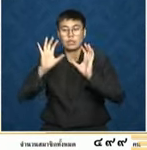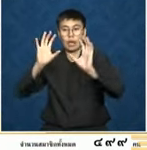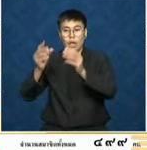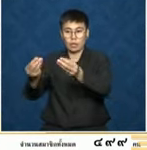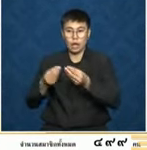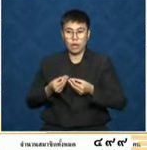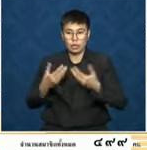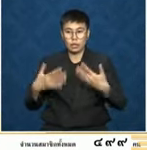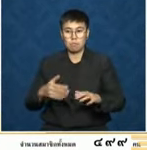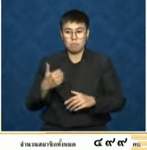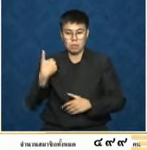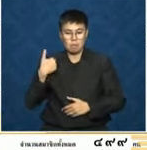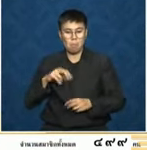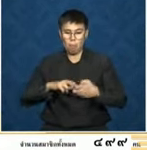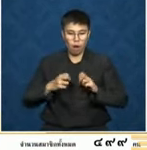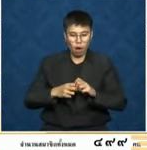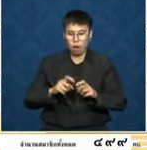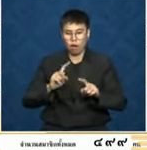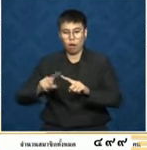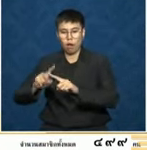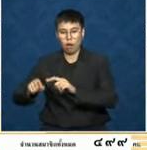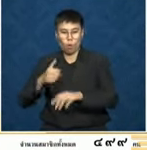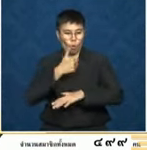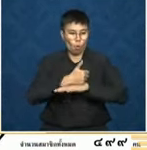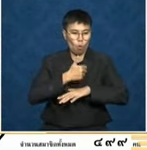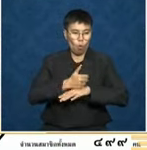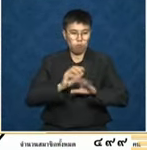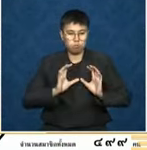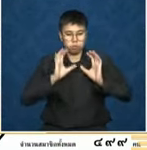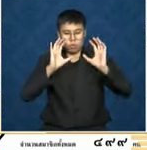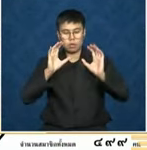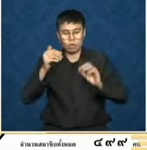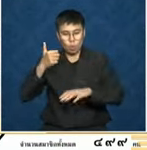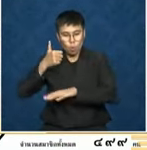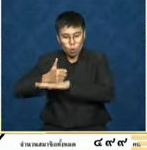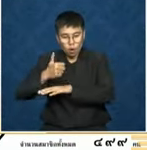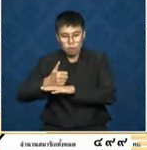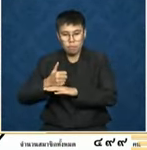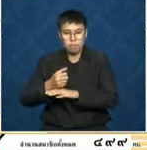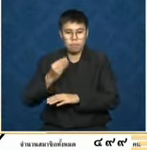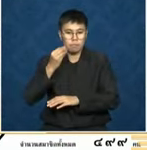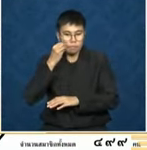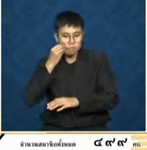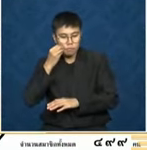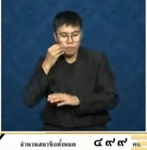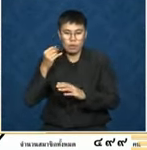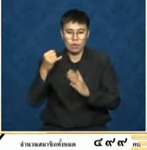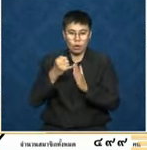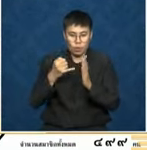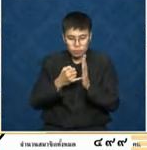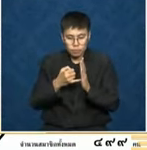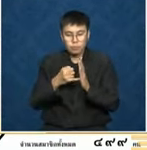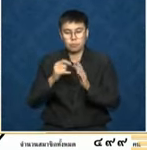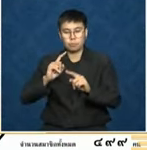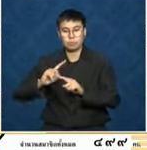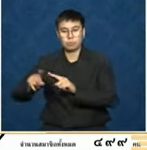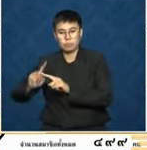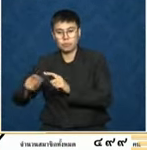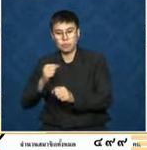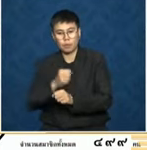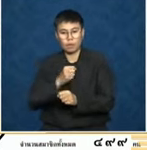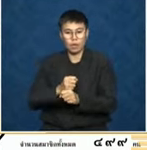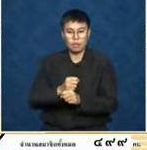จออุปสรรคนะครับหัวหน้าส่วนราชการนะครับหัวหน้าท้องถิ่นต่างๆนะครับที่ต้องไปทำงานพี่น้องประชาชนนะครับจะต้อง